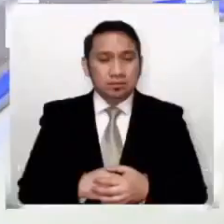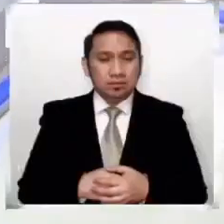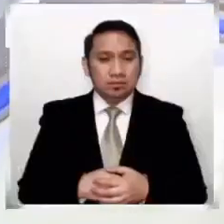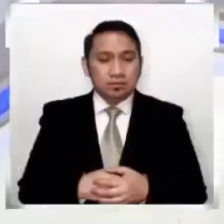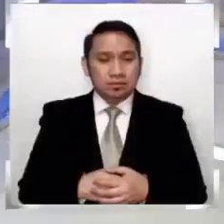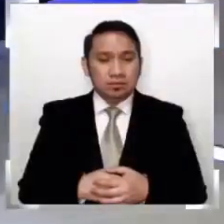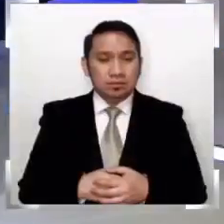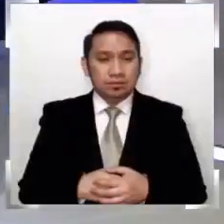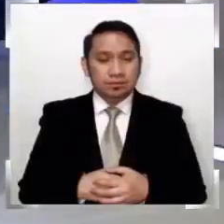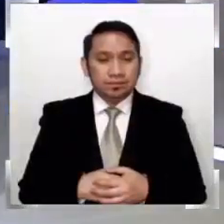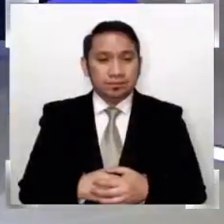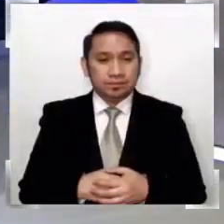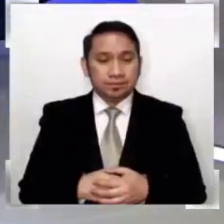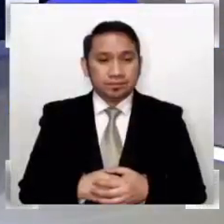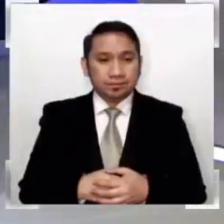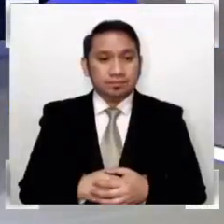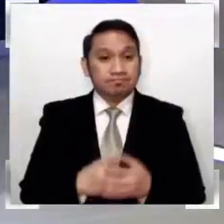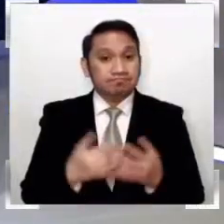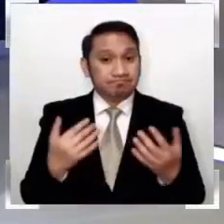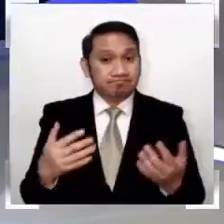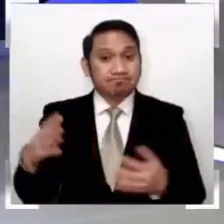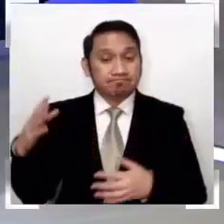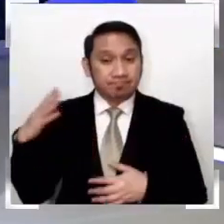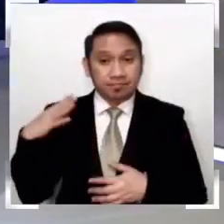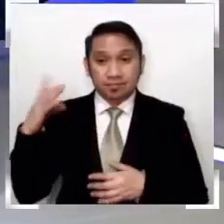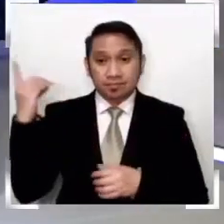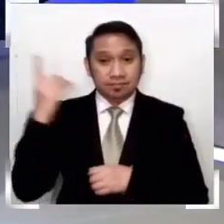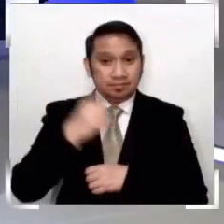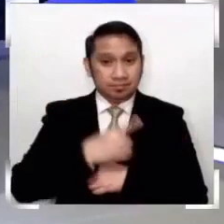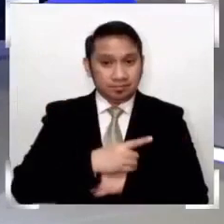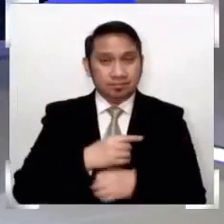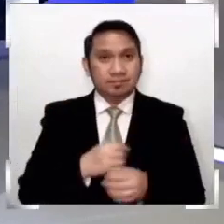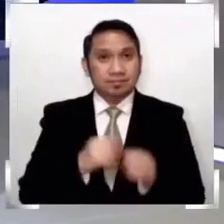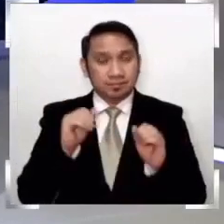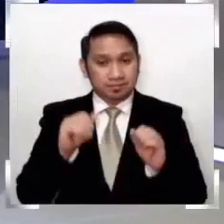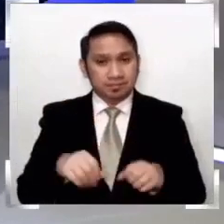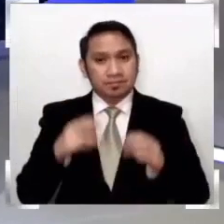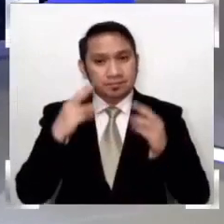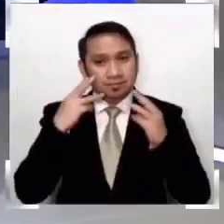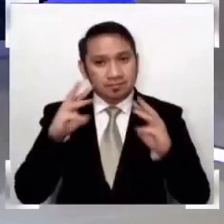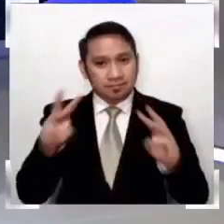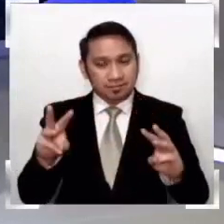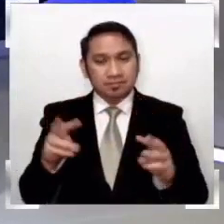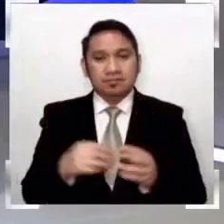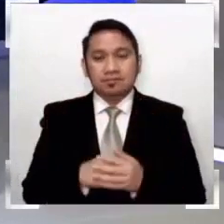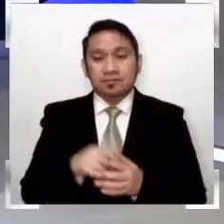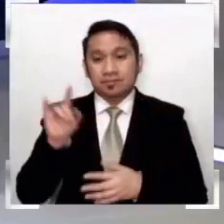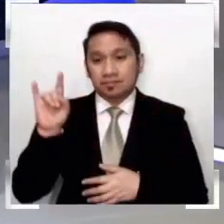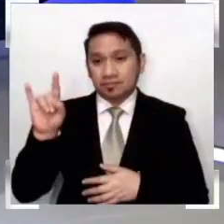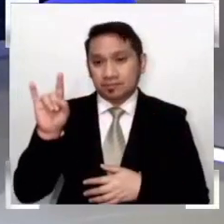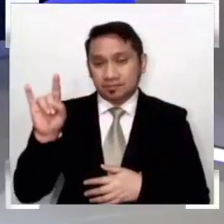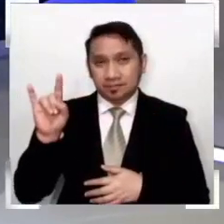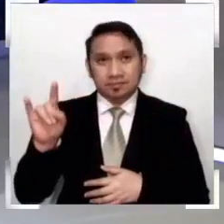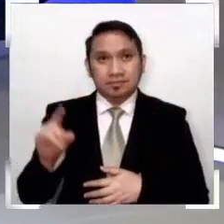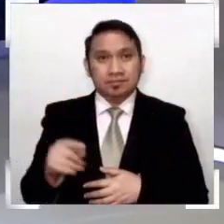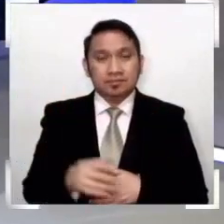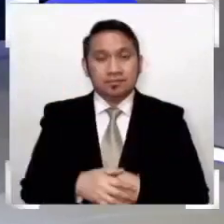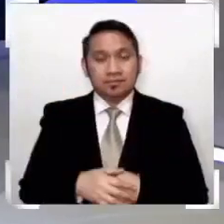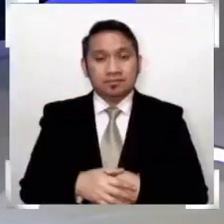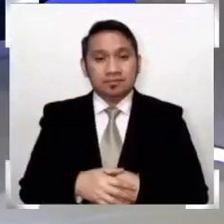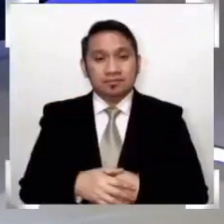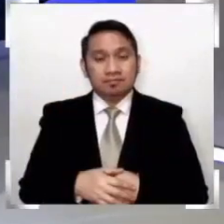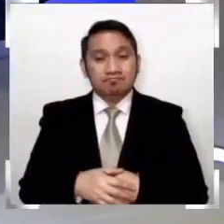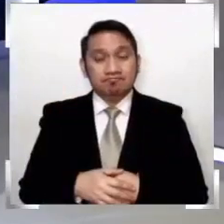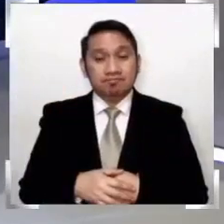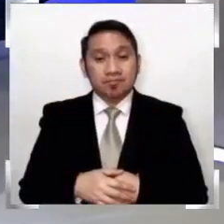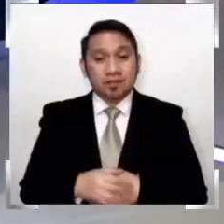The wait is almost over dahil 5 days na lang ay mapapanood na ang mega trailer ng much-anticipated live-action adaptation ng